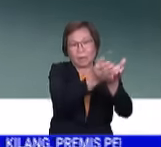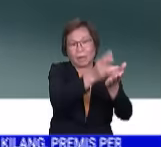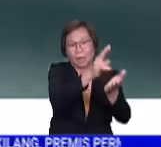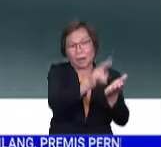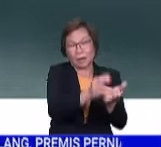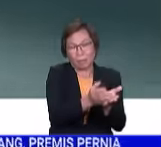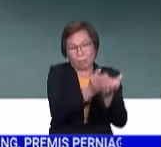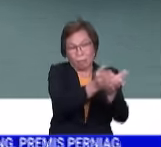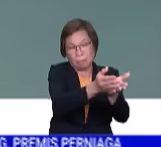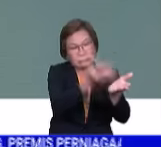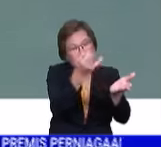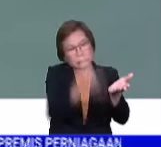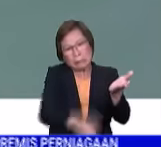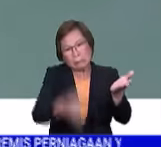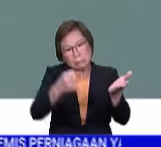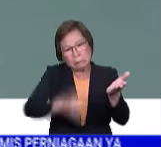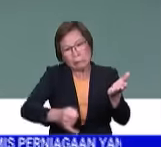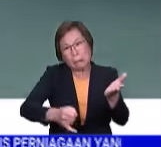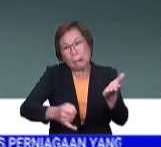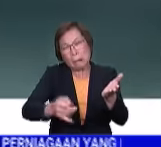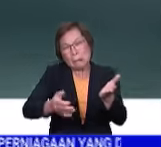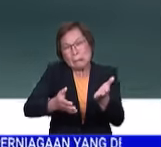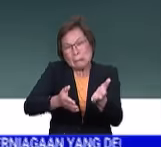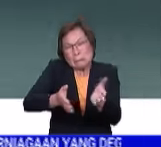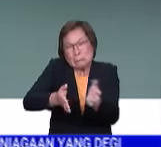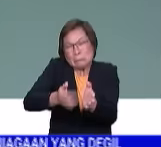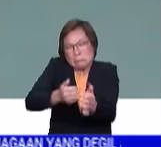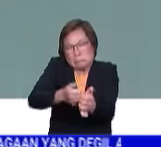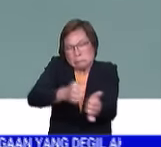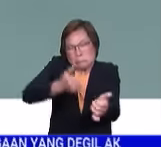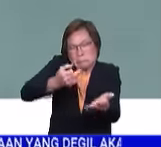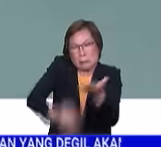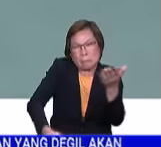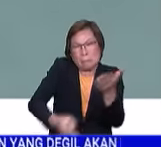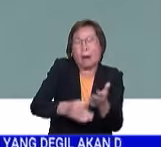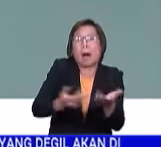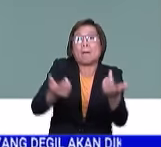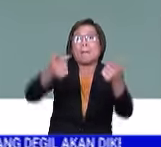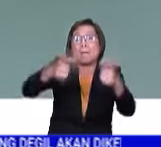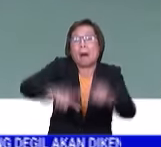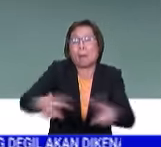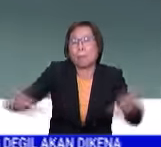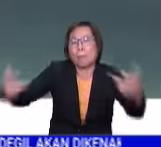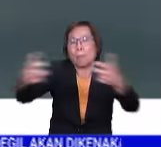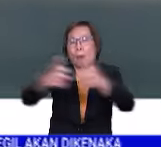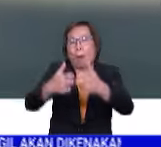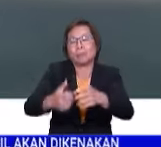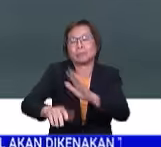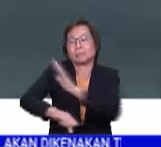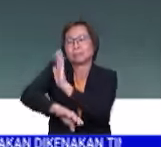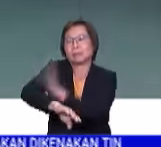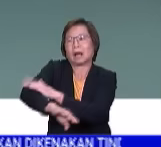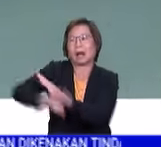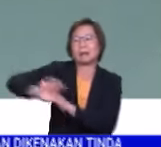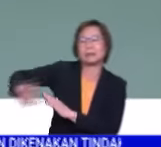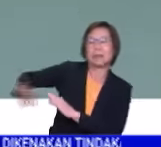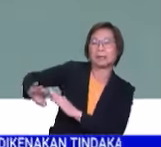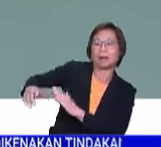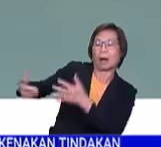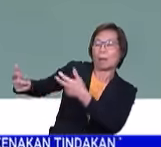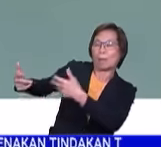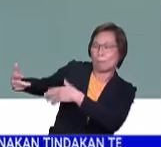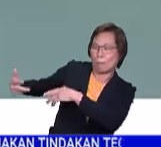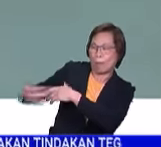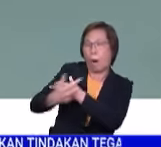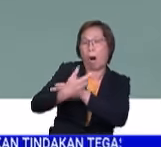Zefu Lumos gagal mengelak himpitan MV Galapagos lalu berlaku perlanggaran di sisi kanan kapal. Ketika kejadian,